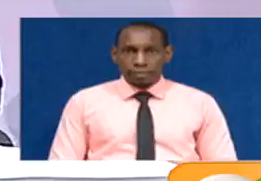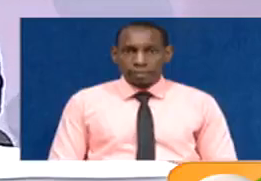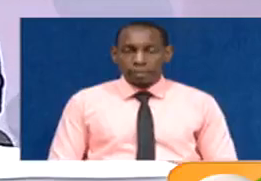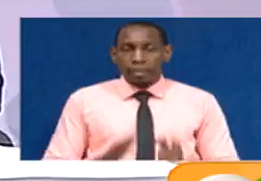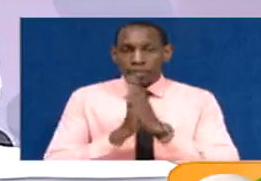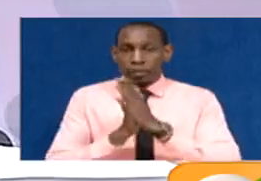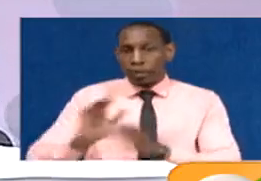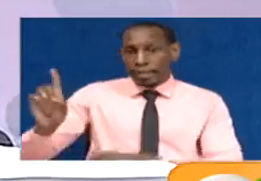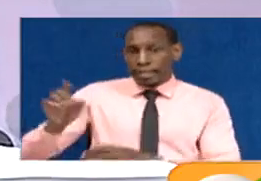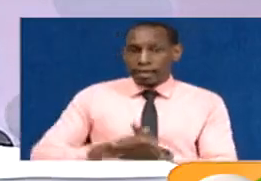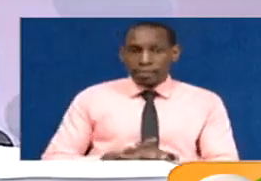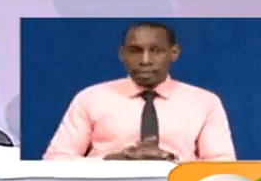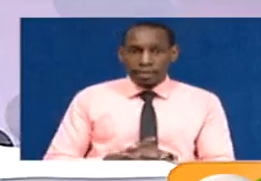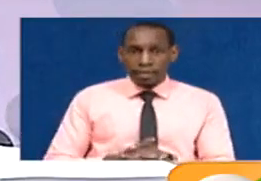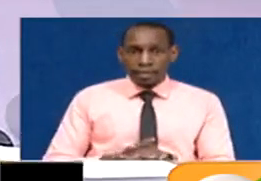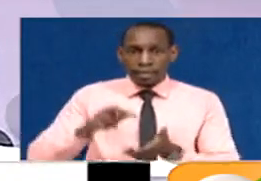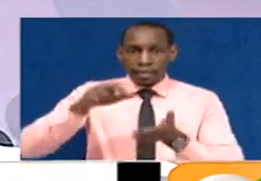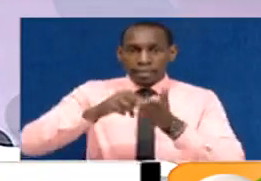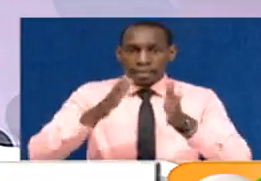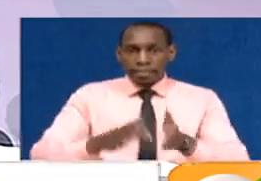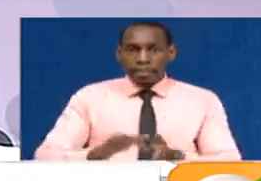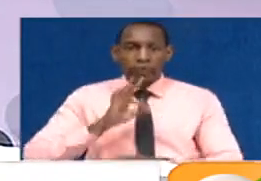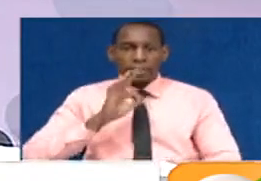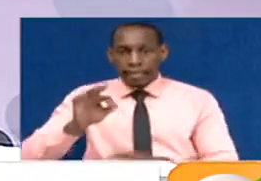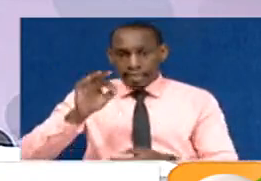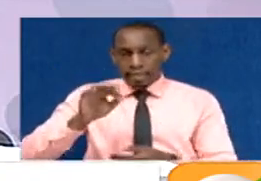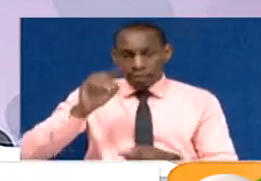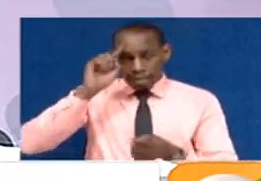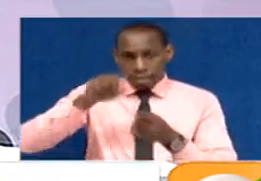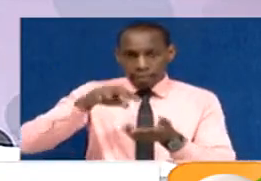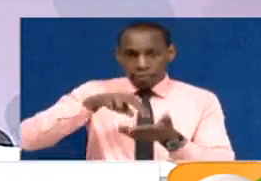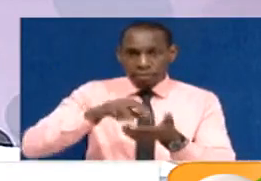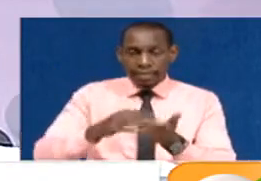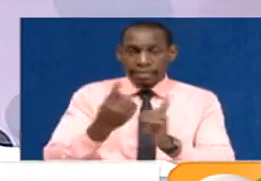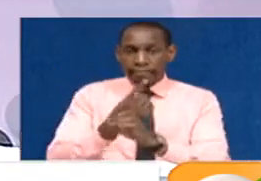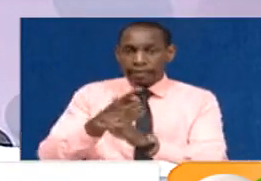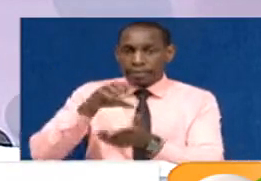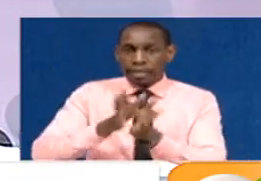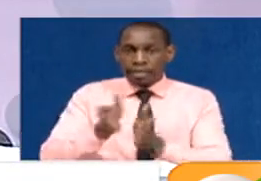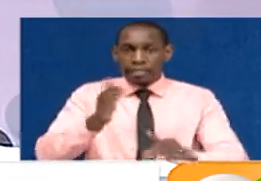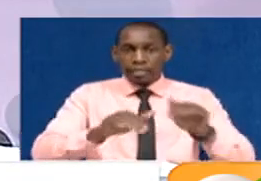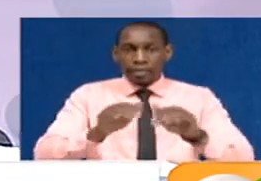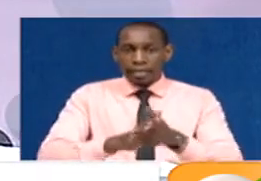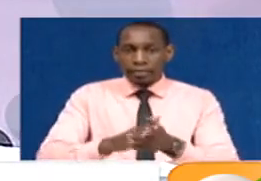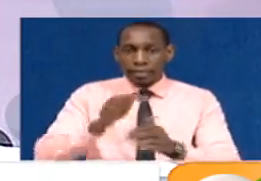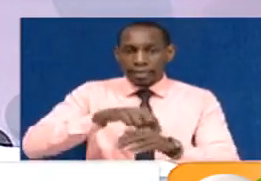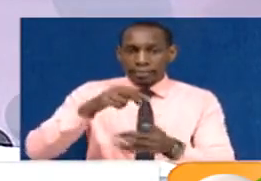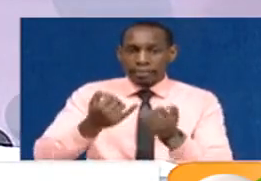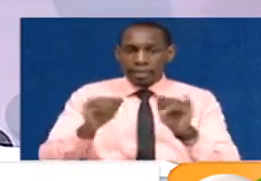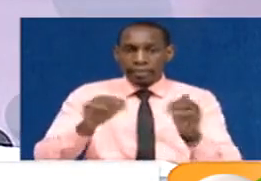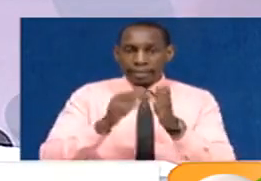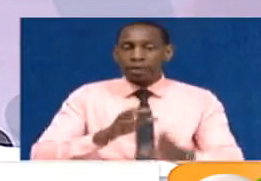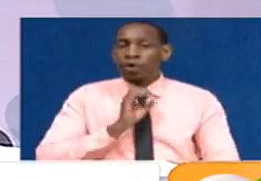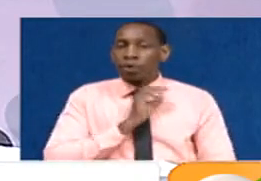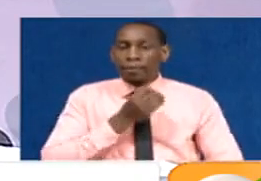Turejee hapa Nairobi ambapo zaidi ya wagombea 300 wanaotafuta kuwania viti tofauti katika uchaguzi mkuu kama wagombea huru